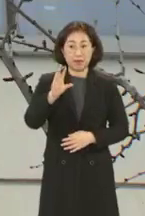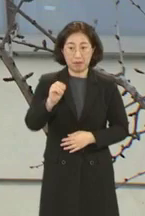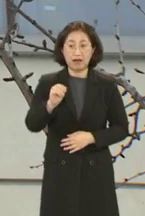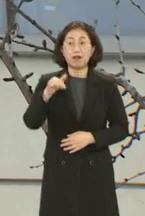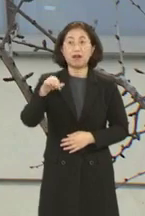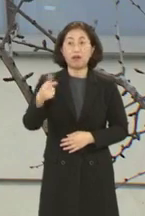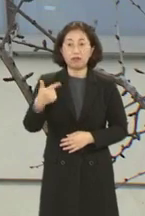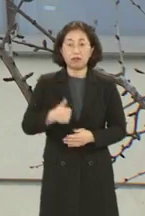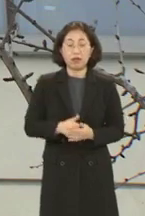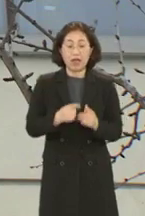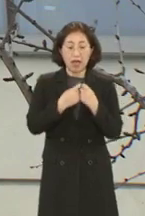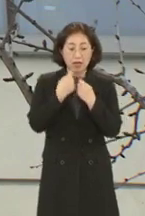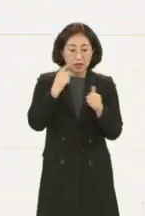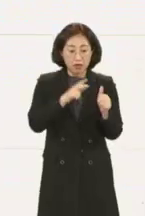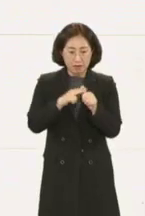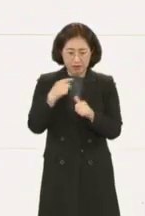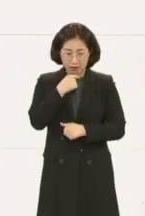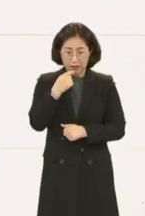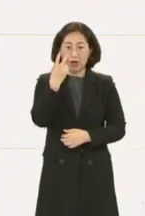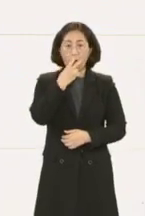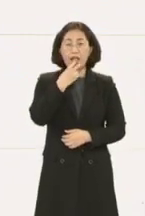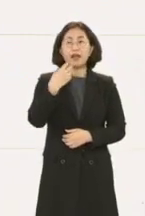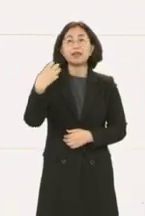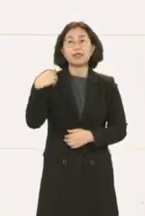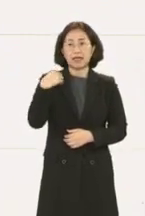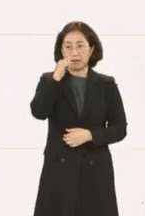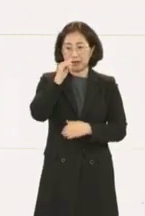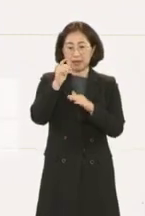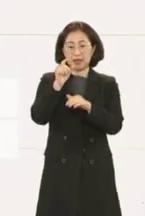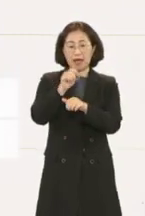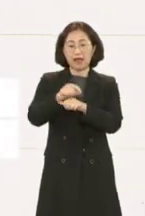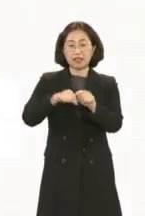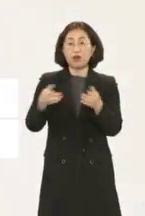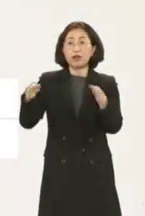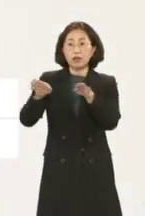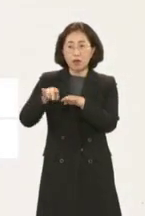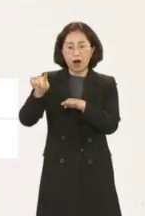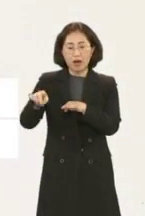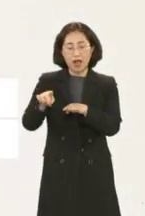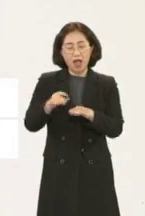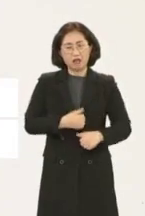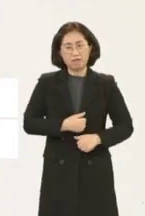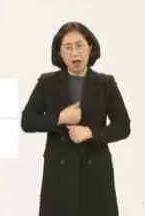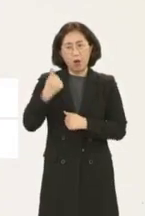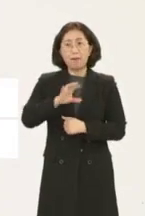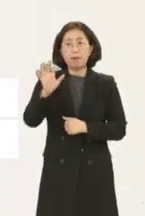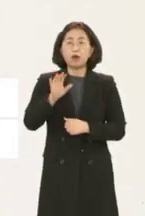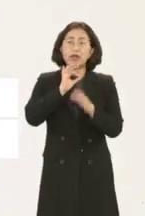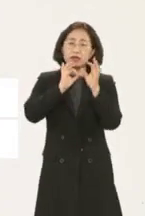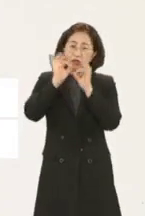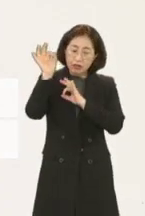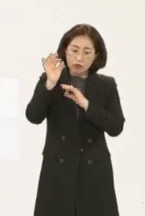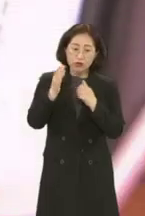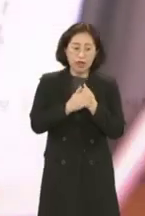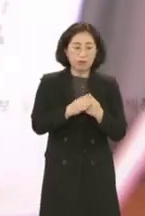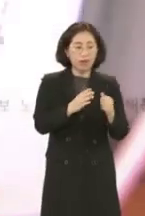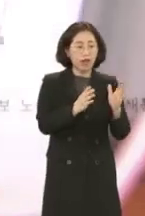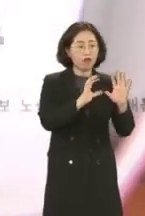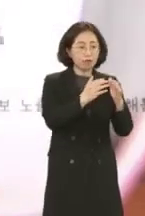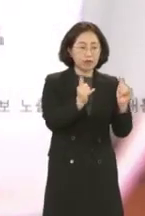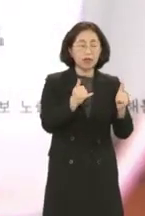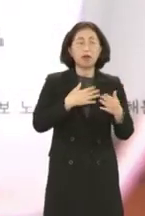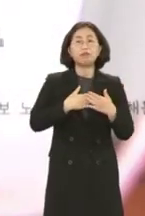달합니다. 개인정보를 철저히 관리해야 할 공공기관의 반복되는 실수와 늦장 대응에 국민들의 불안감은 커질 수밖에